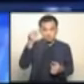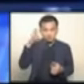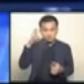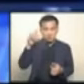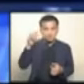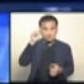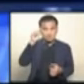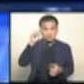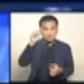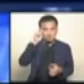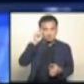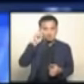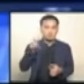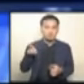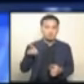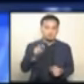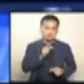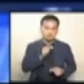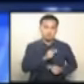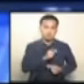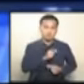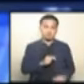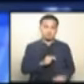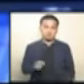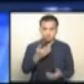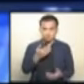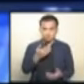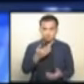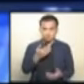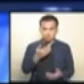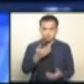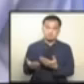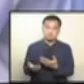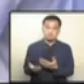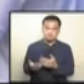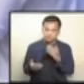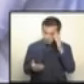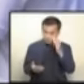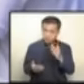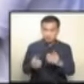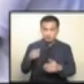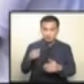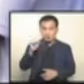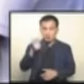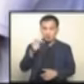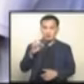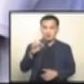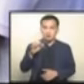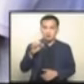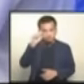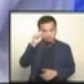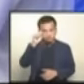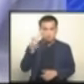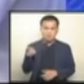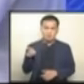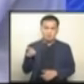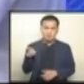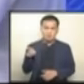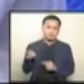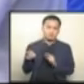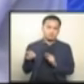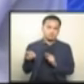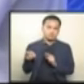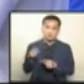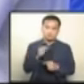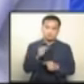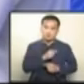Arestio Agaw. Isa po siyang security guard. Magandang umaga po, Sir Agaw. So, kayo po'y